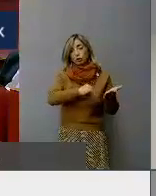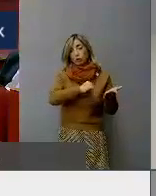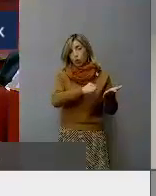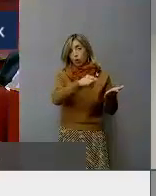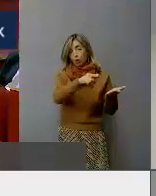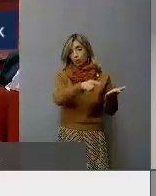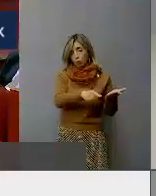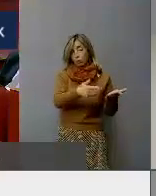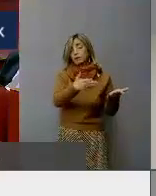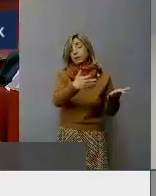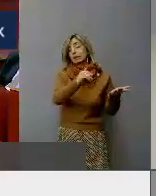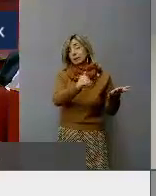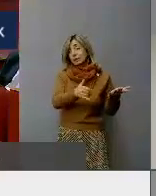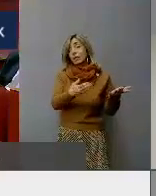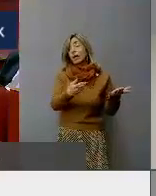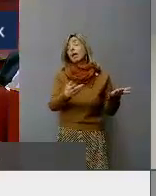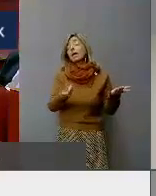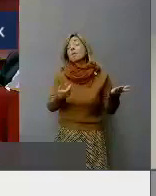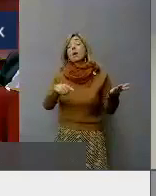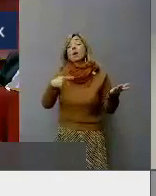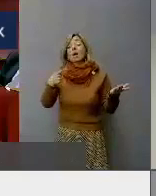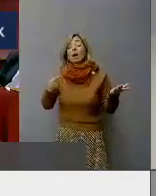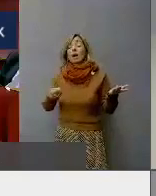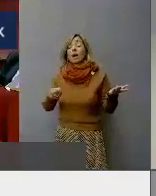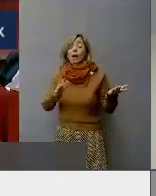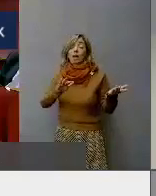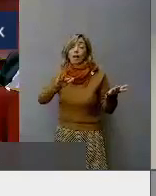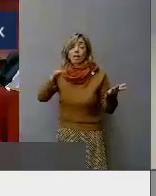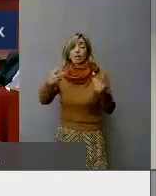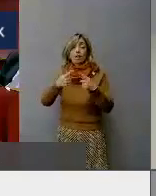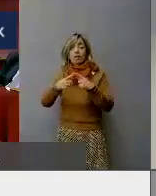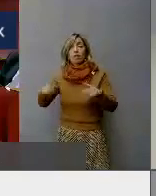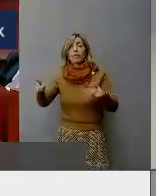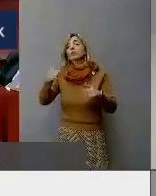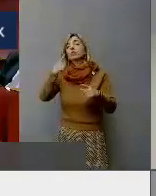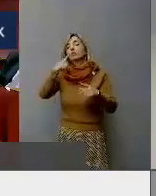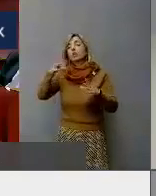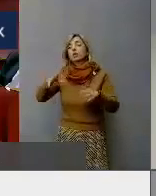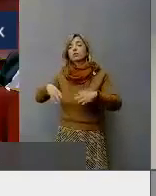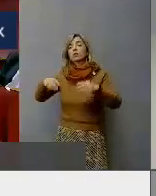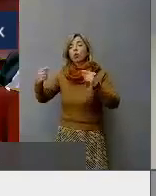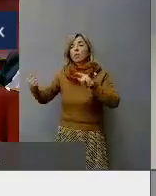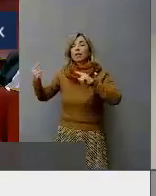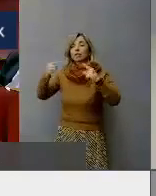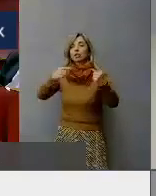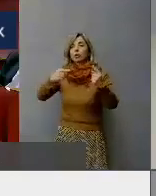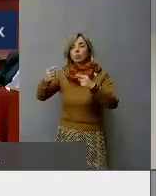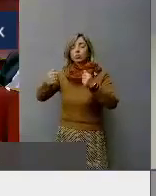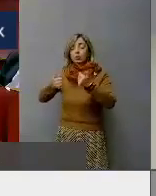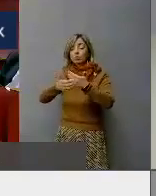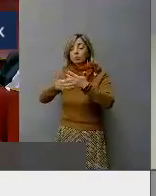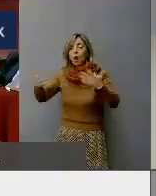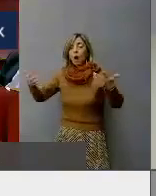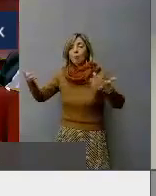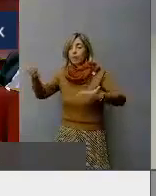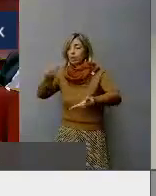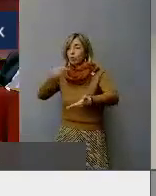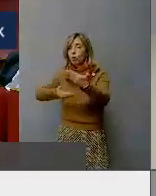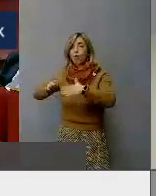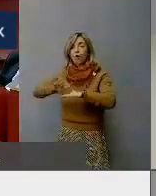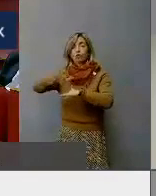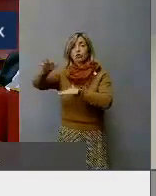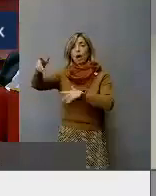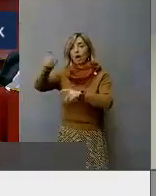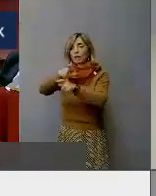contro anche avviare una discussione più ampia che coinvolge molti professionisti anche i professionisti della sanità